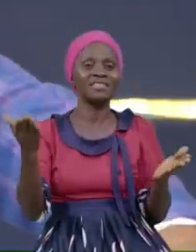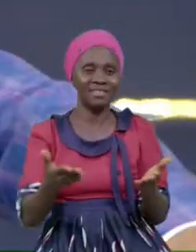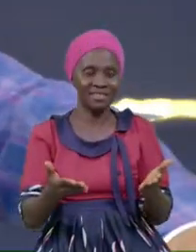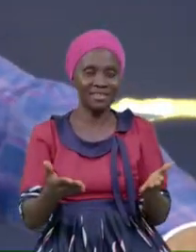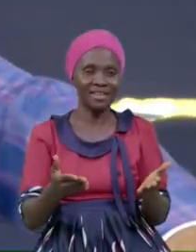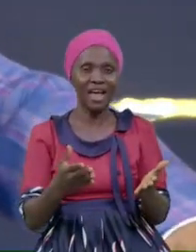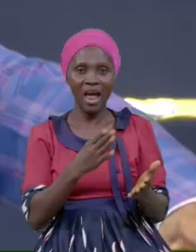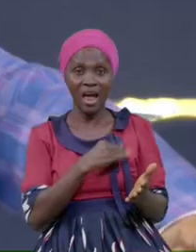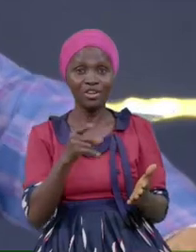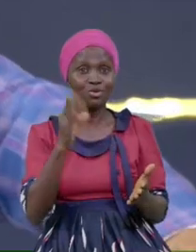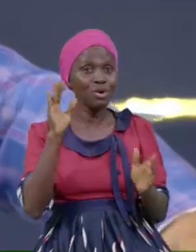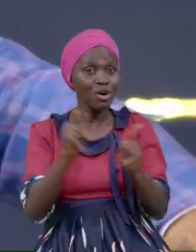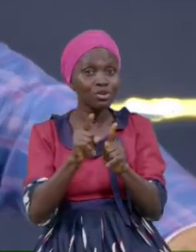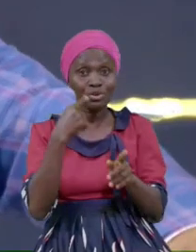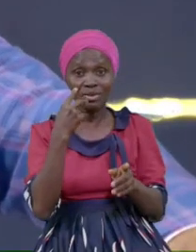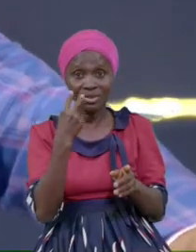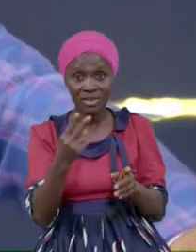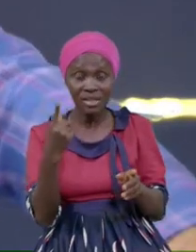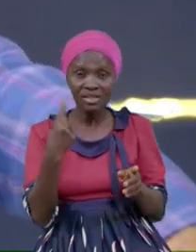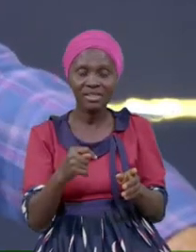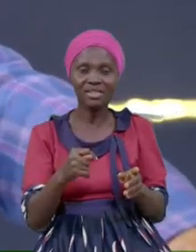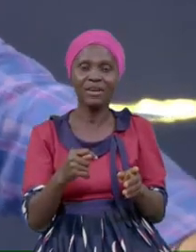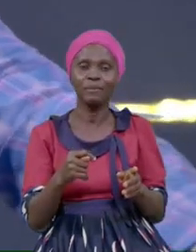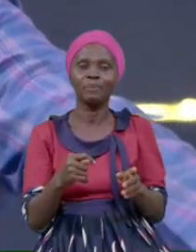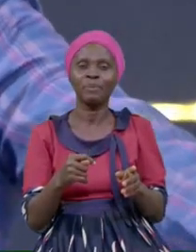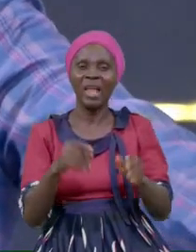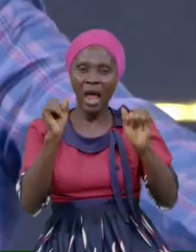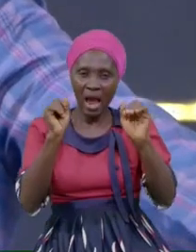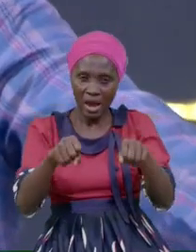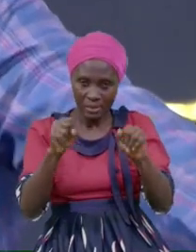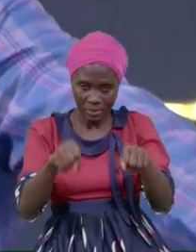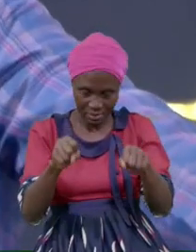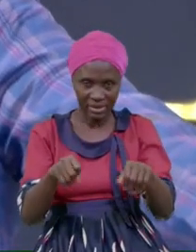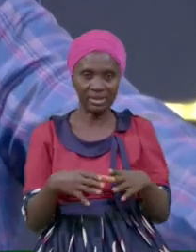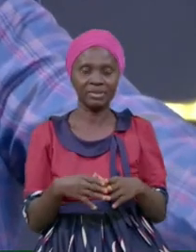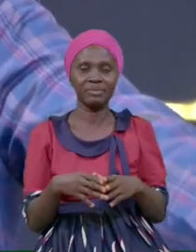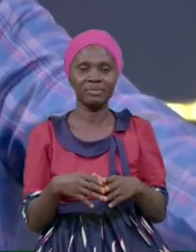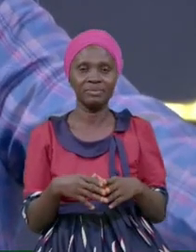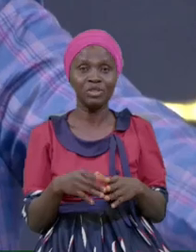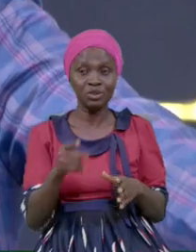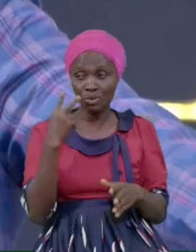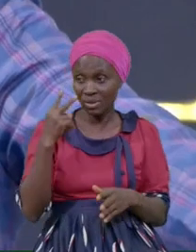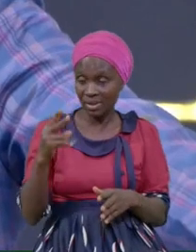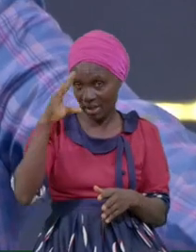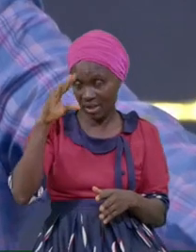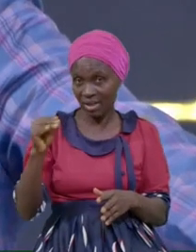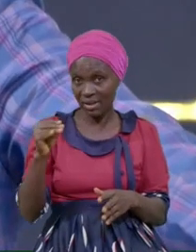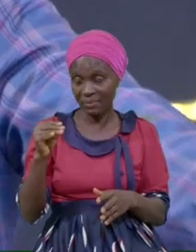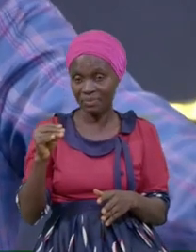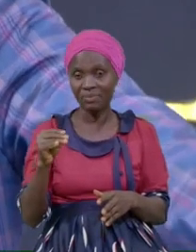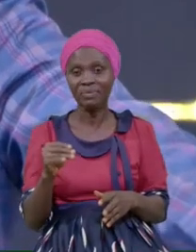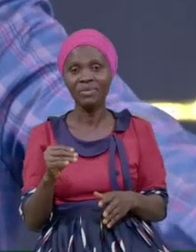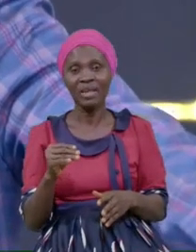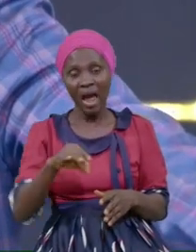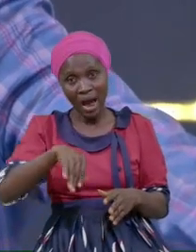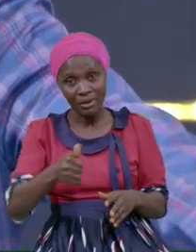qui a la capacité, s'il te dit, je vais faire ceci, vous le voyez la semaine suivante, le